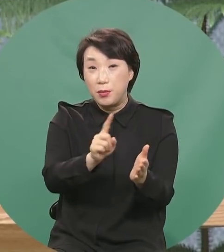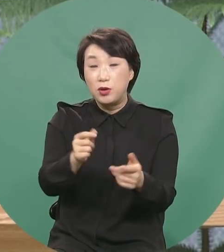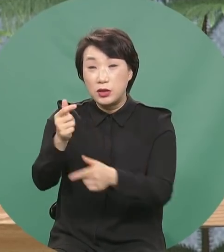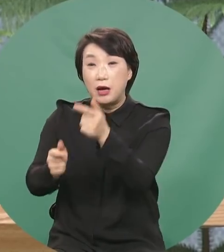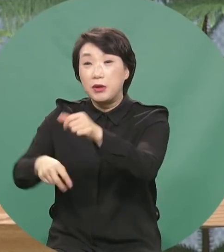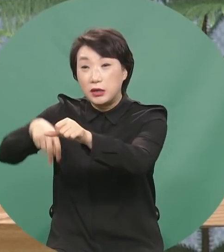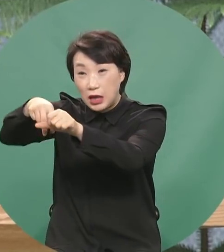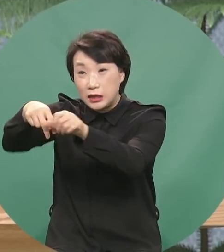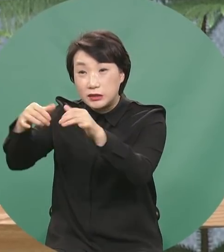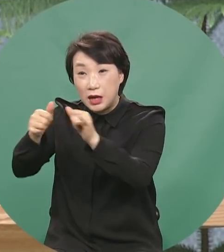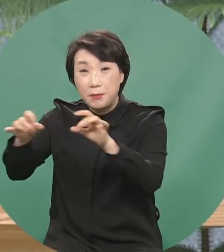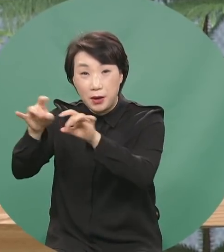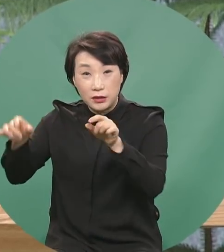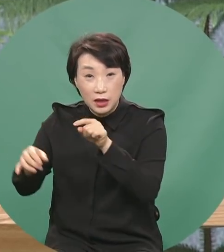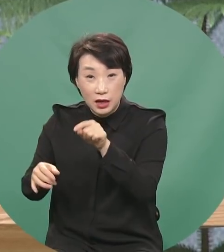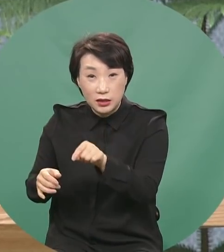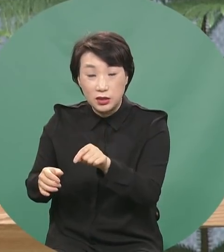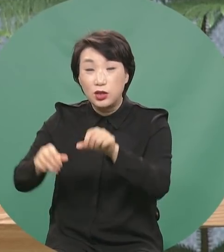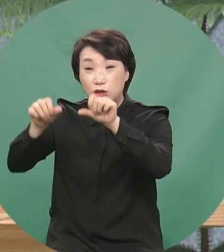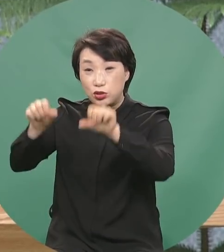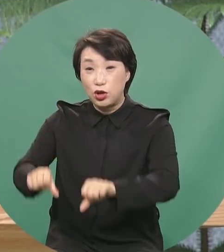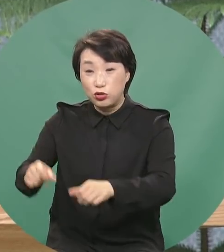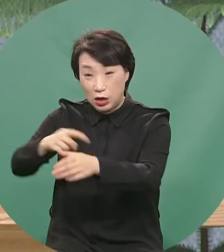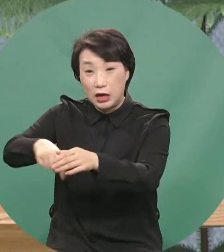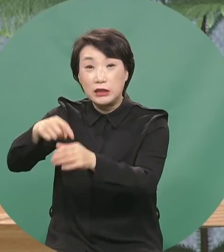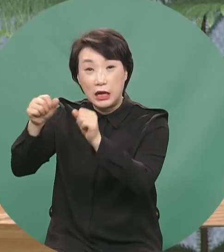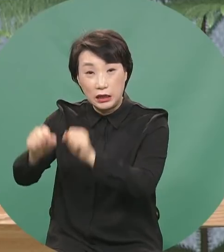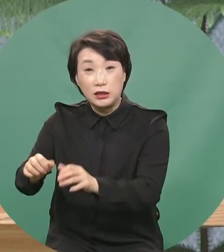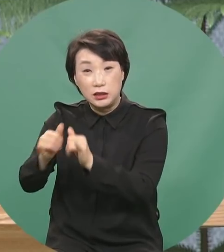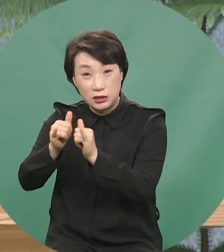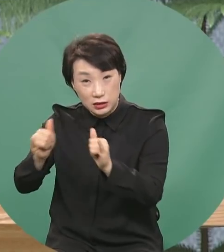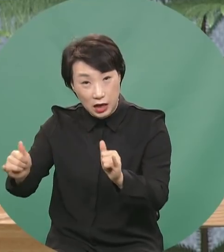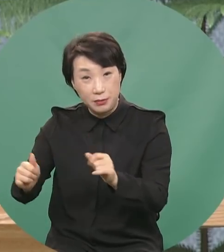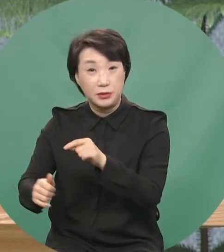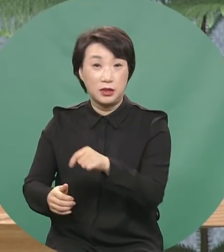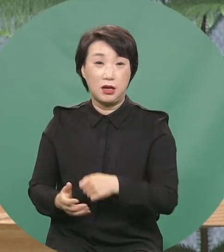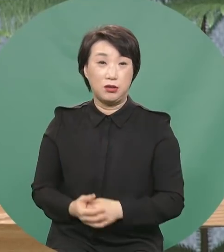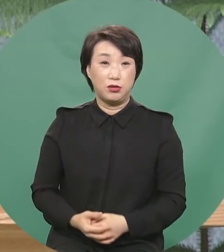달린 자마다 저주 아래 있는 자라 하셨느니라.